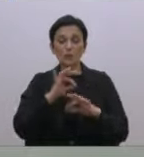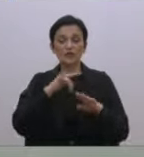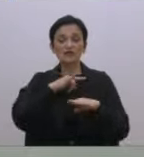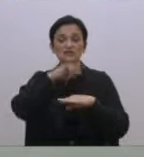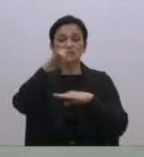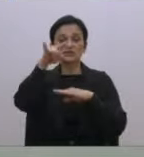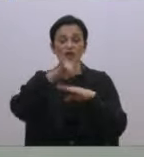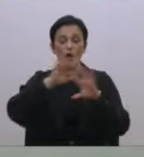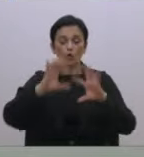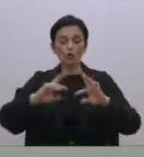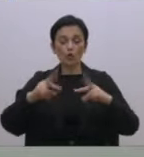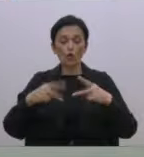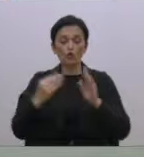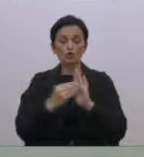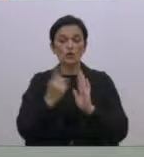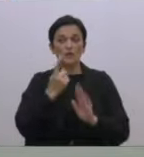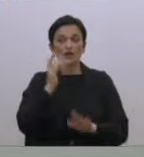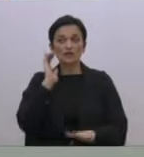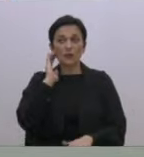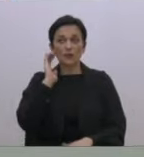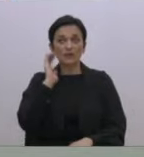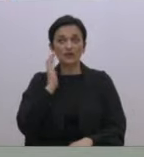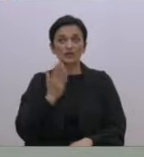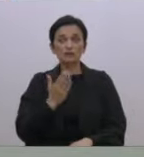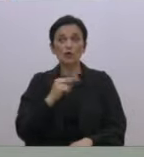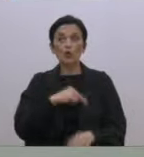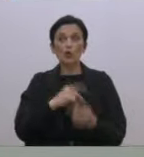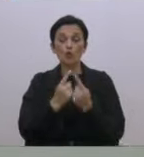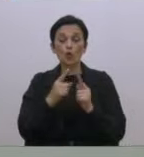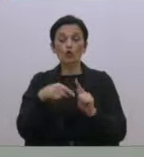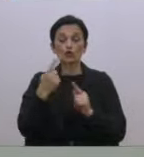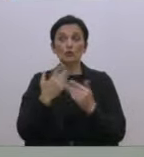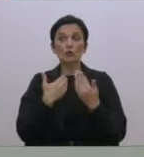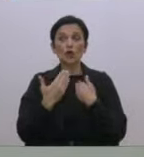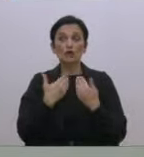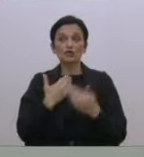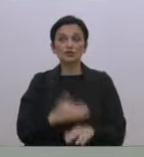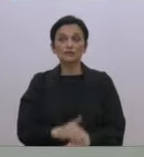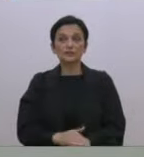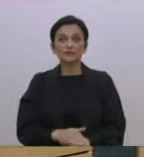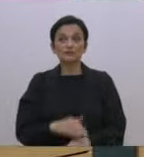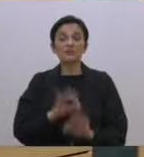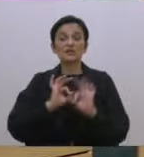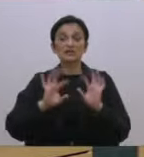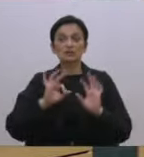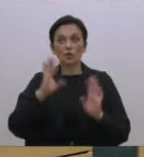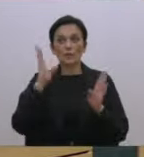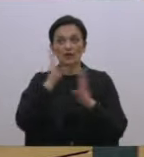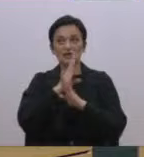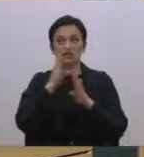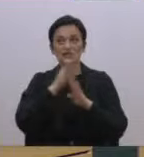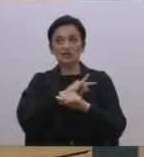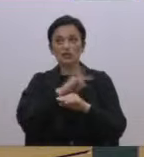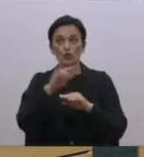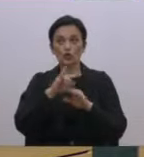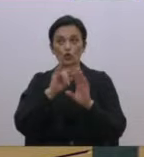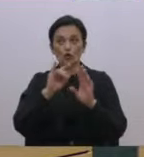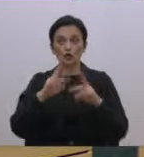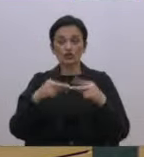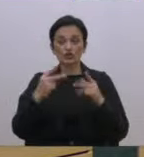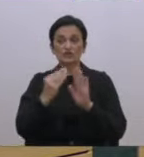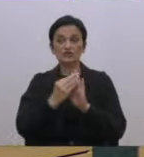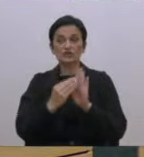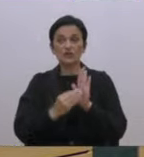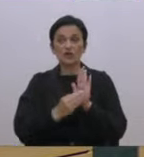კოდექსში ცვლილების შეტანის შესახებ პირველი მოსმენით გისმენთ და კოლეგებო ამის შემდეგ კენჭის ხრას. წარმოგიდგენთ საჰაერო კოდექსში შესატან